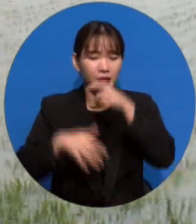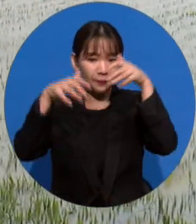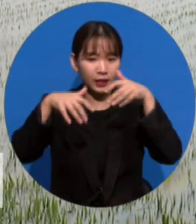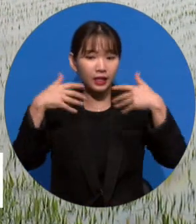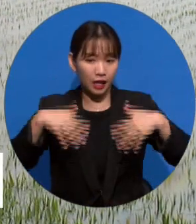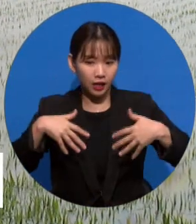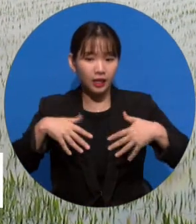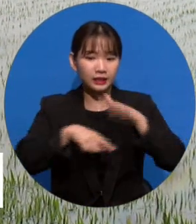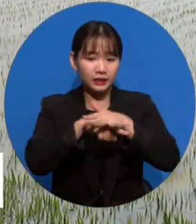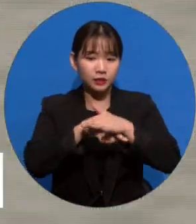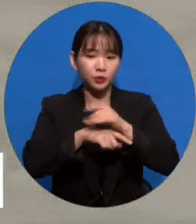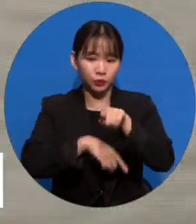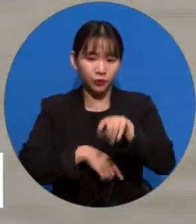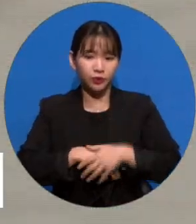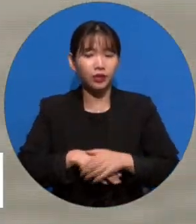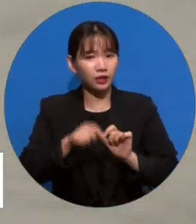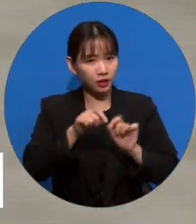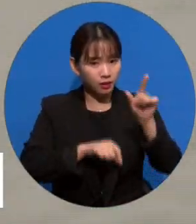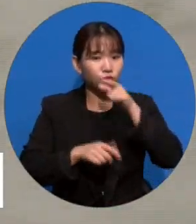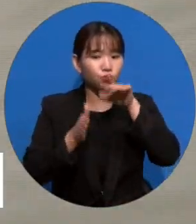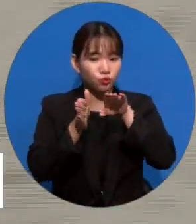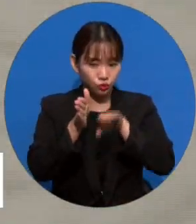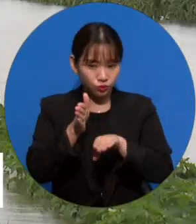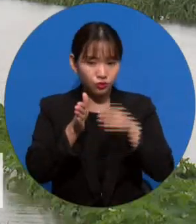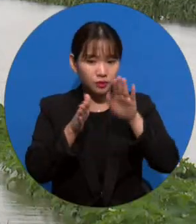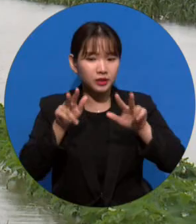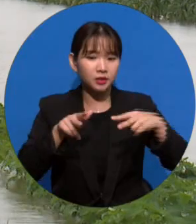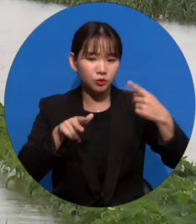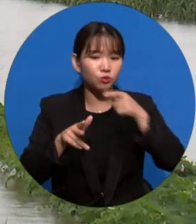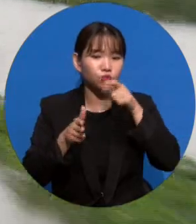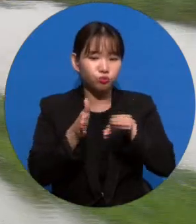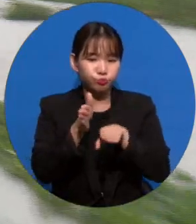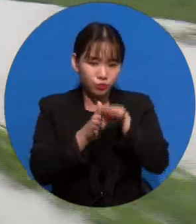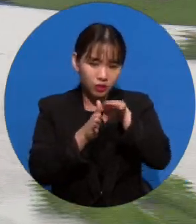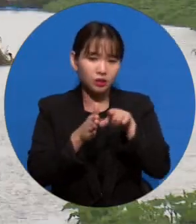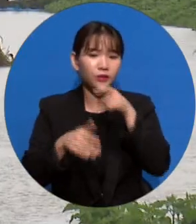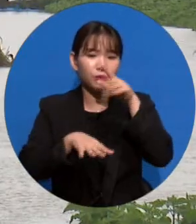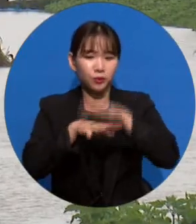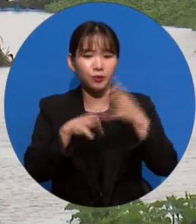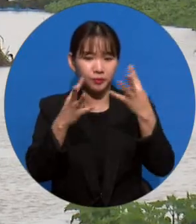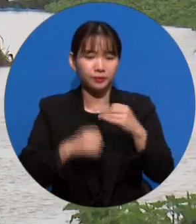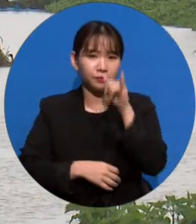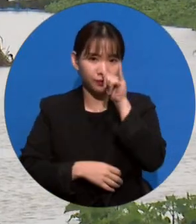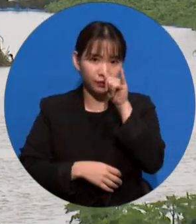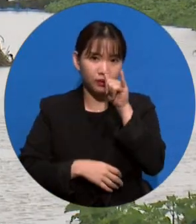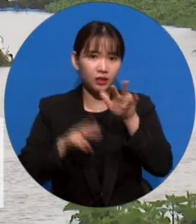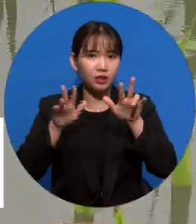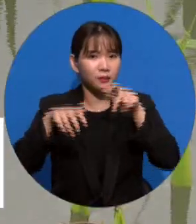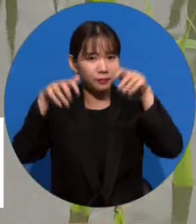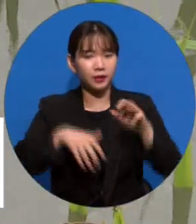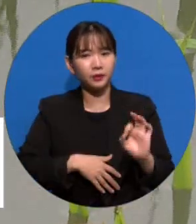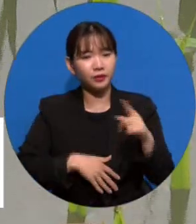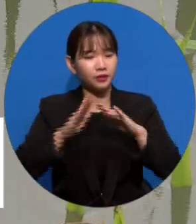빗줄기가 약해진 농촌 들녘. 대부분 물이 빠졌지만 아직도 물에 잠겨있는 논도 적지 않습니다. 이번